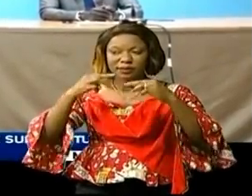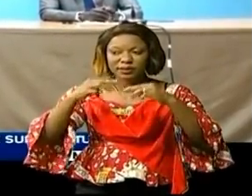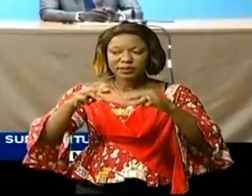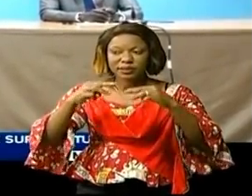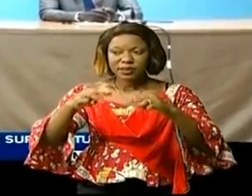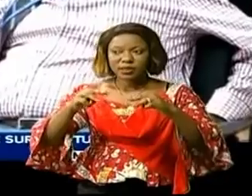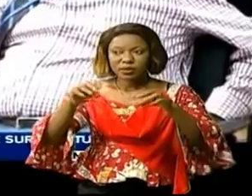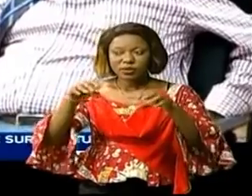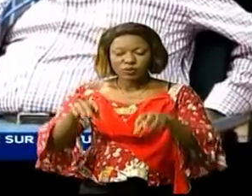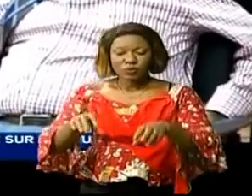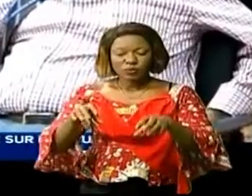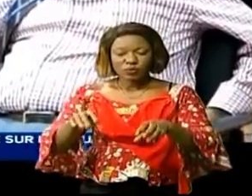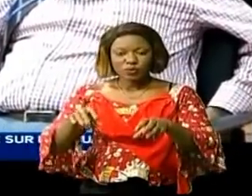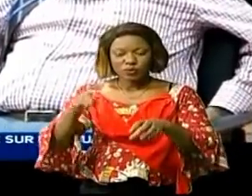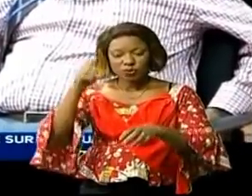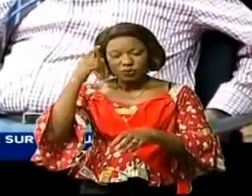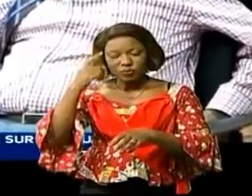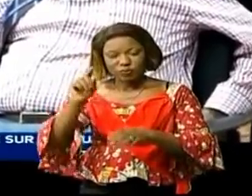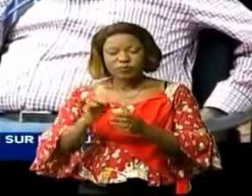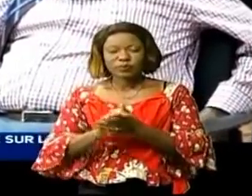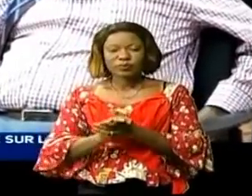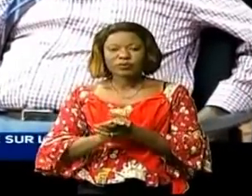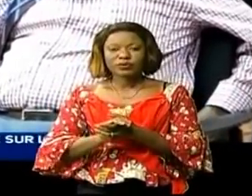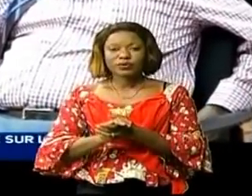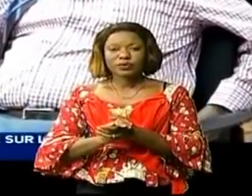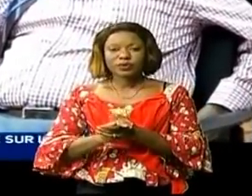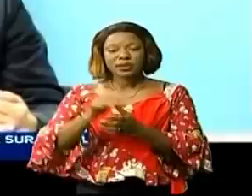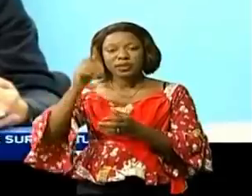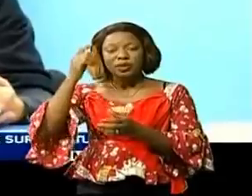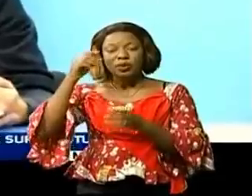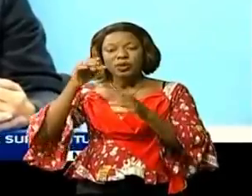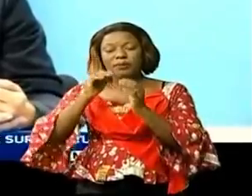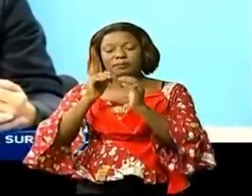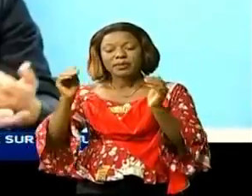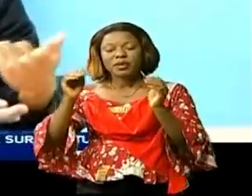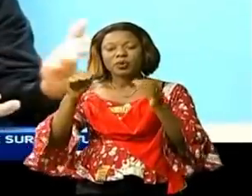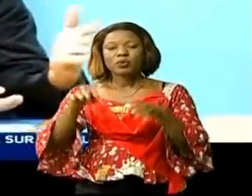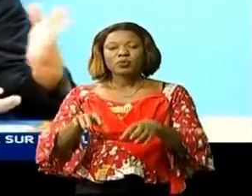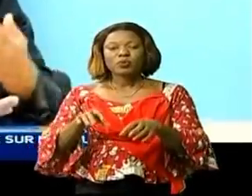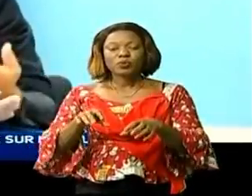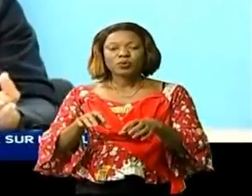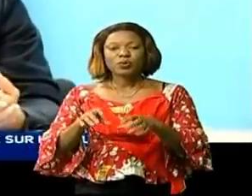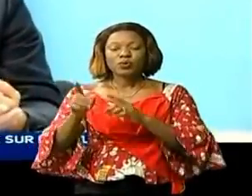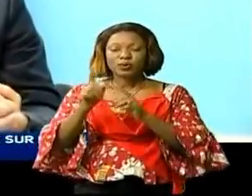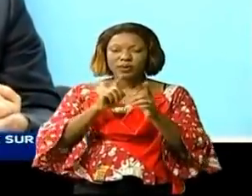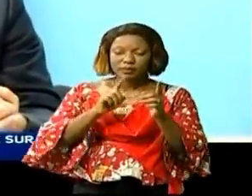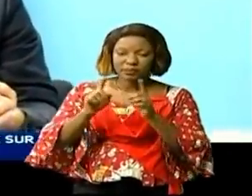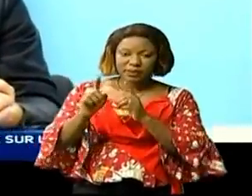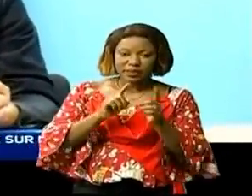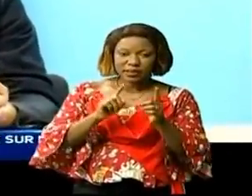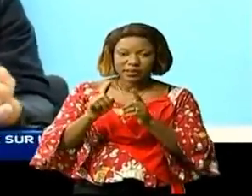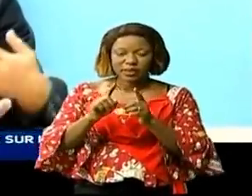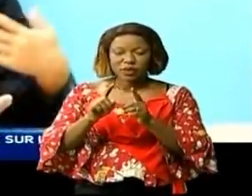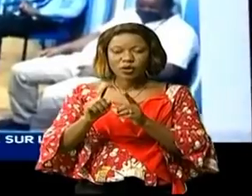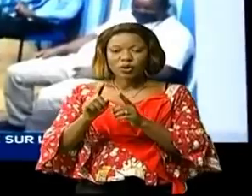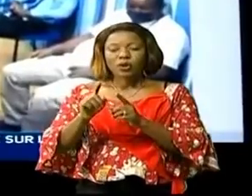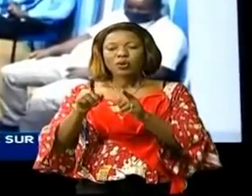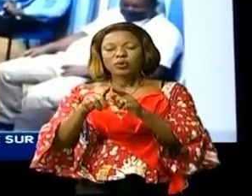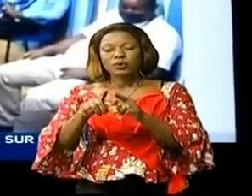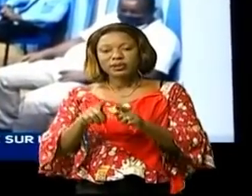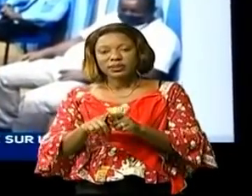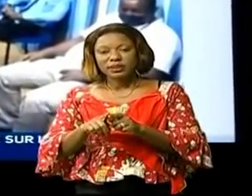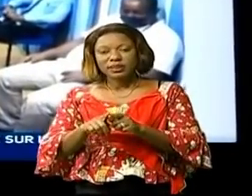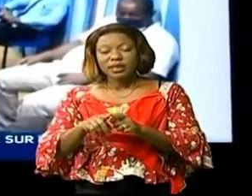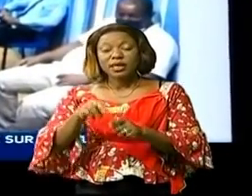sujets d'intérêt général pour la régulation de la paix en RDC. Parmi les matières abordées, l'on peut épingler le bilan de la